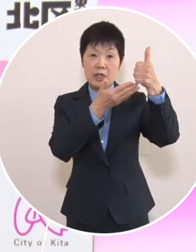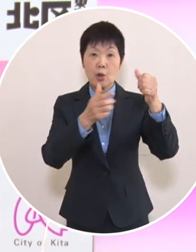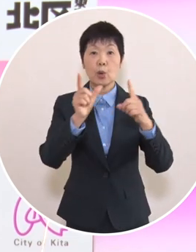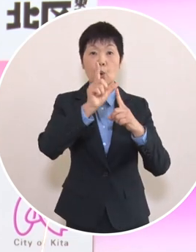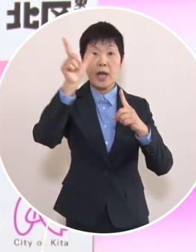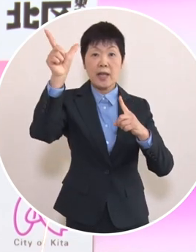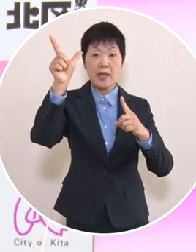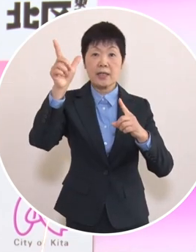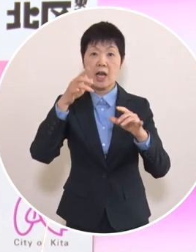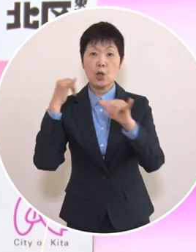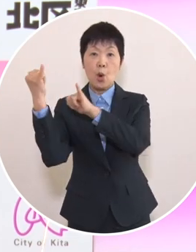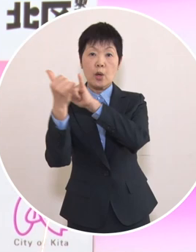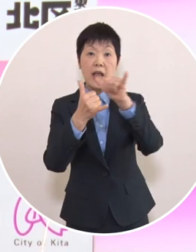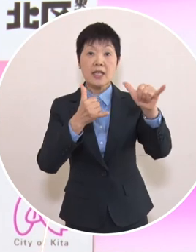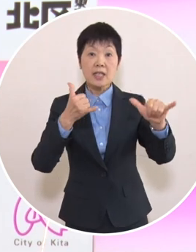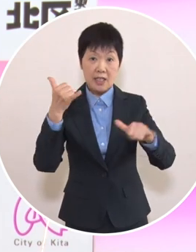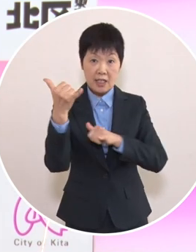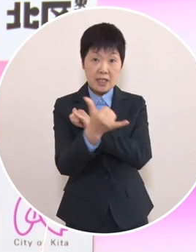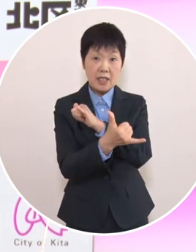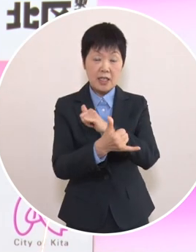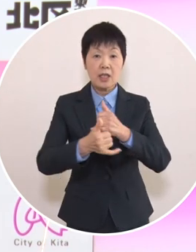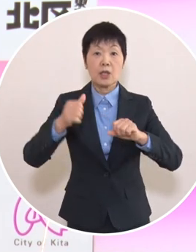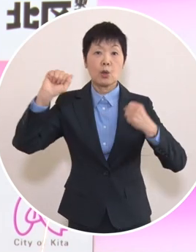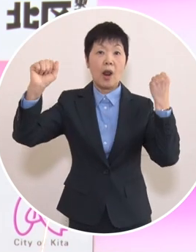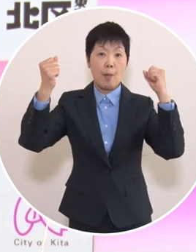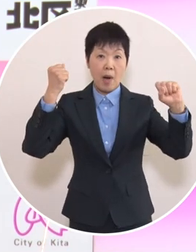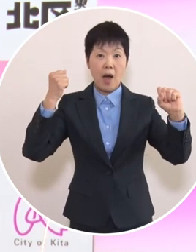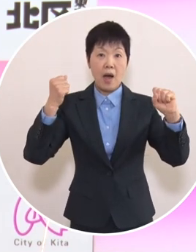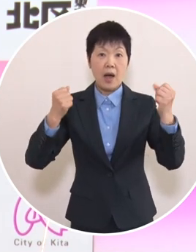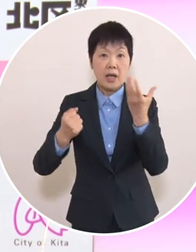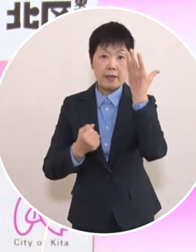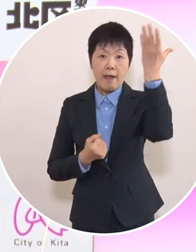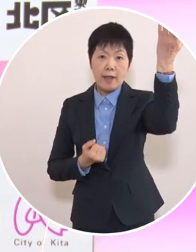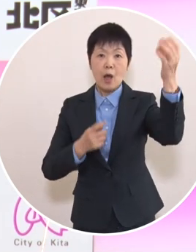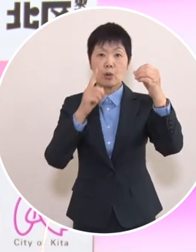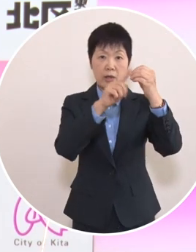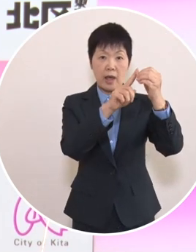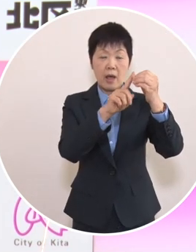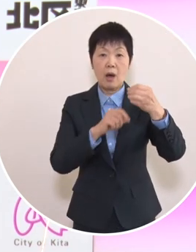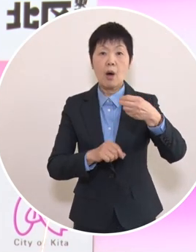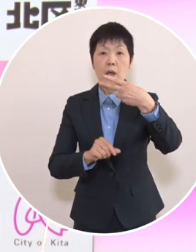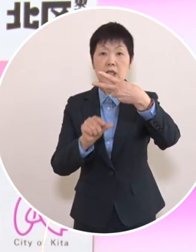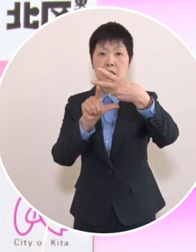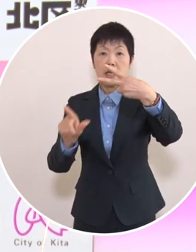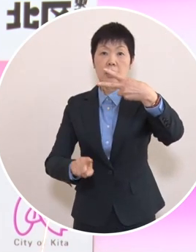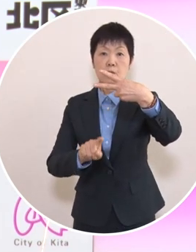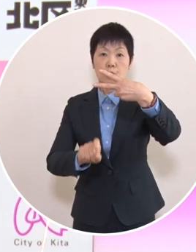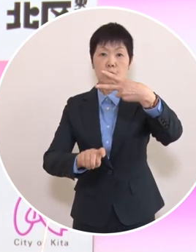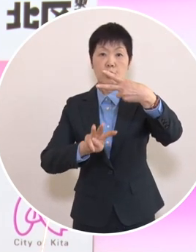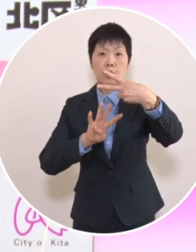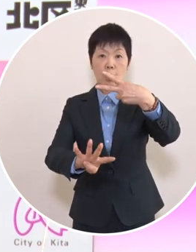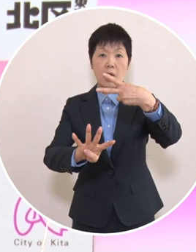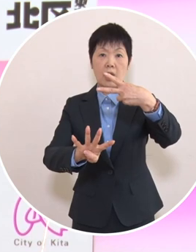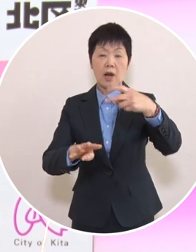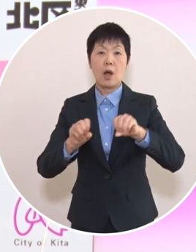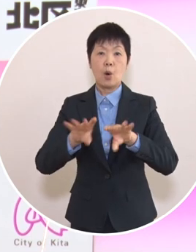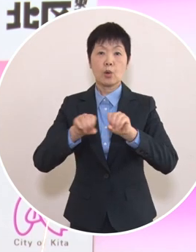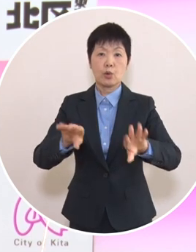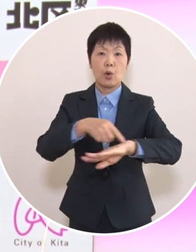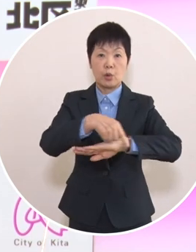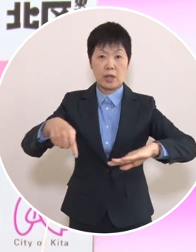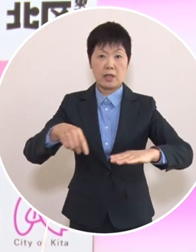の大河ドラマ晴天をつけが2月中4日からの放送予定です